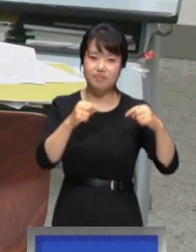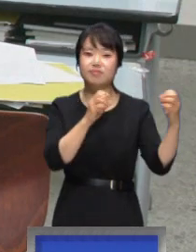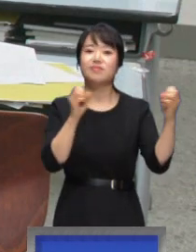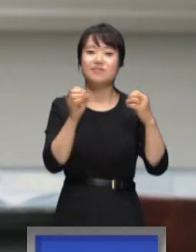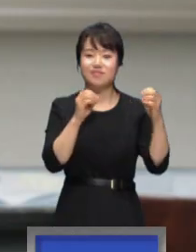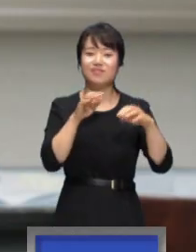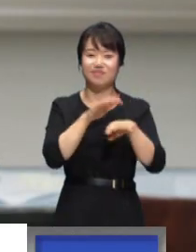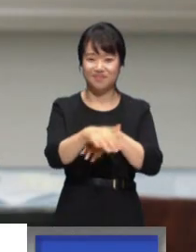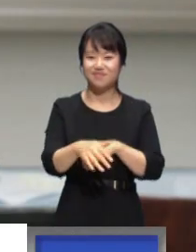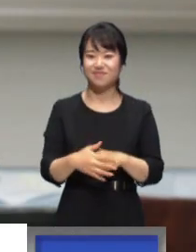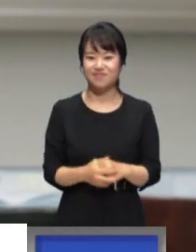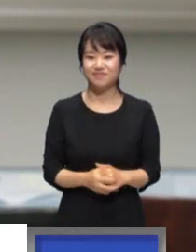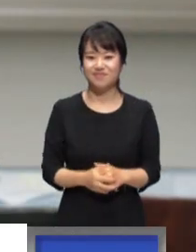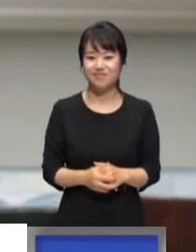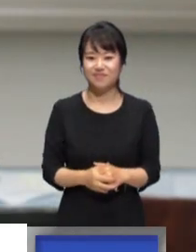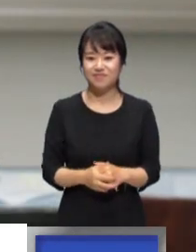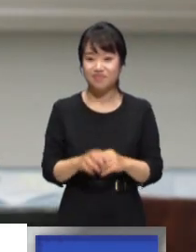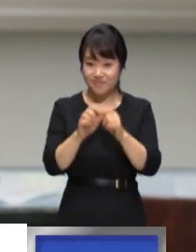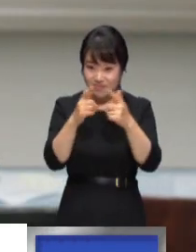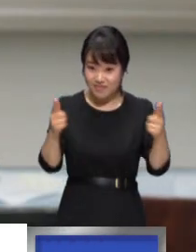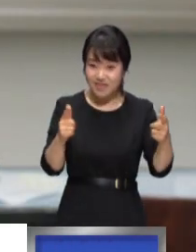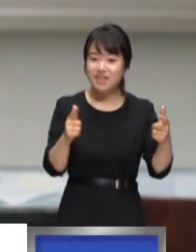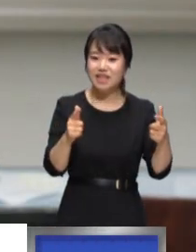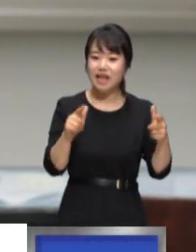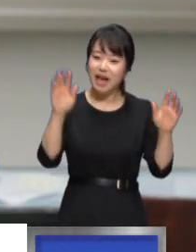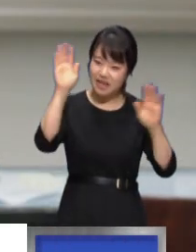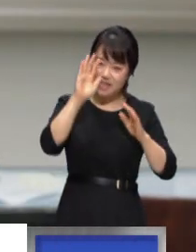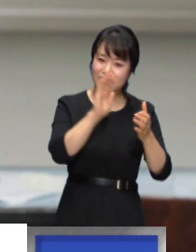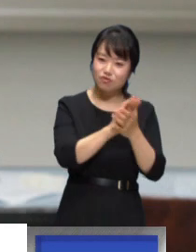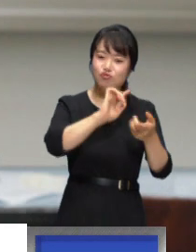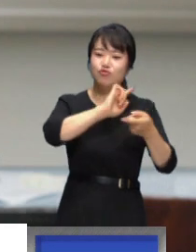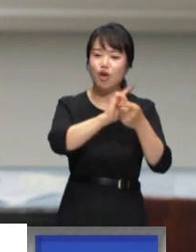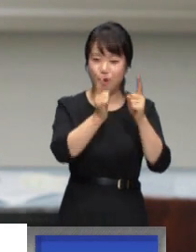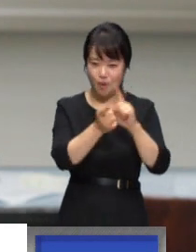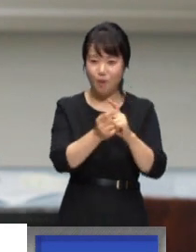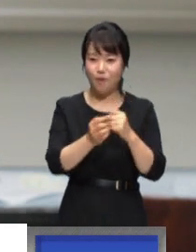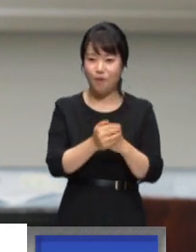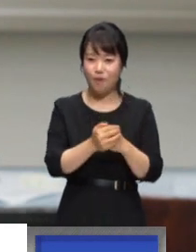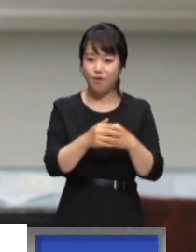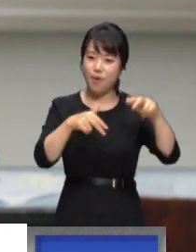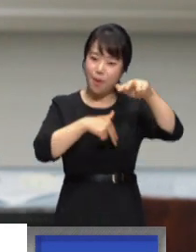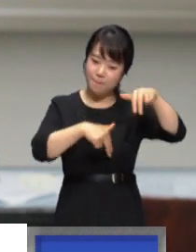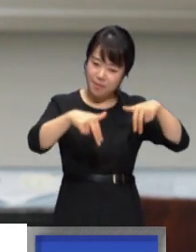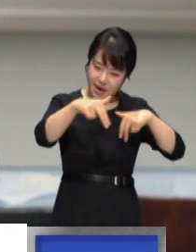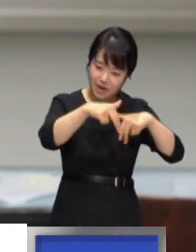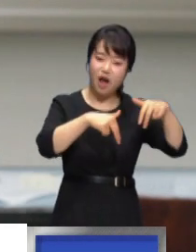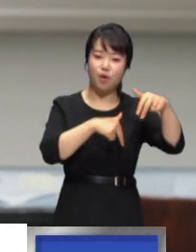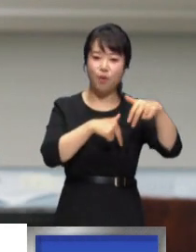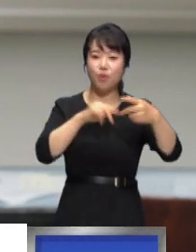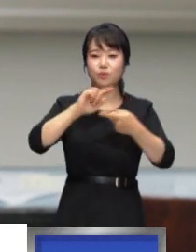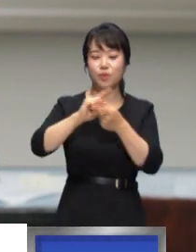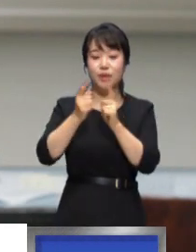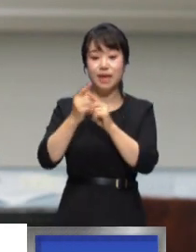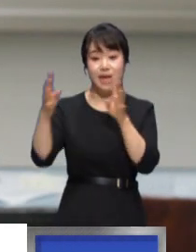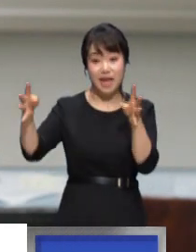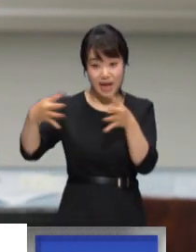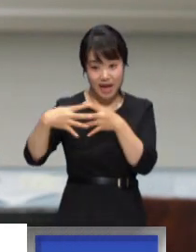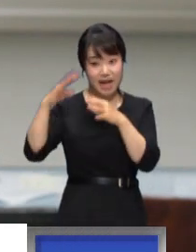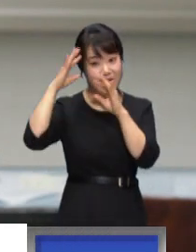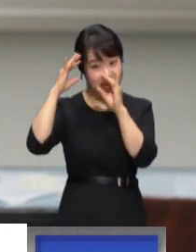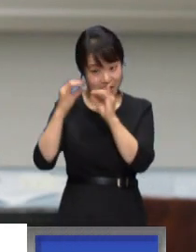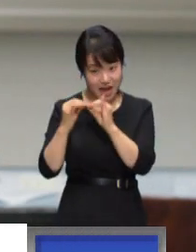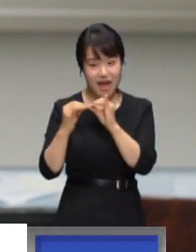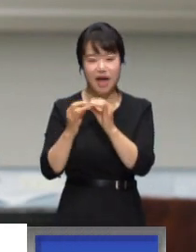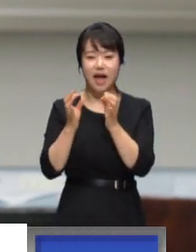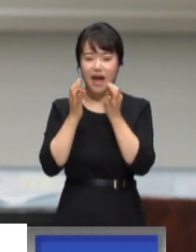배웁니다. 여러 친구들과 함께 서로서로 이제 뭔가 배려와 타협을